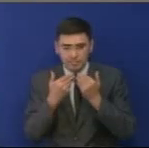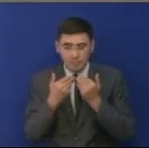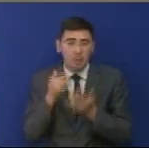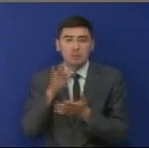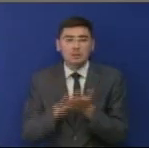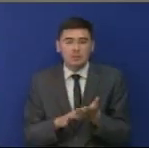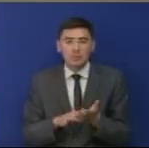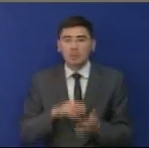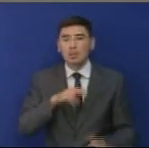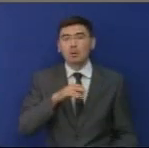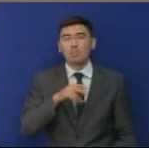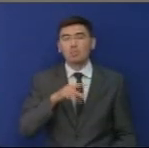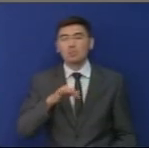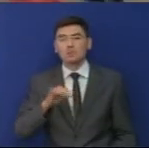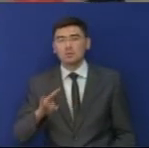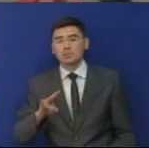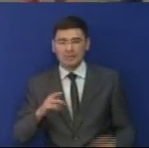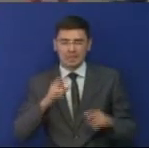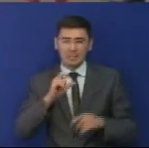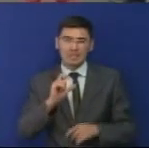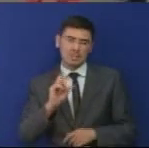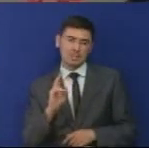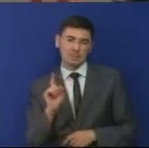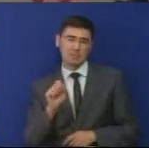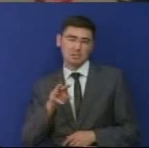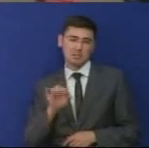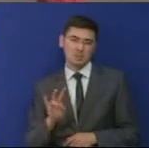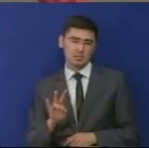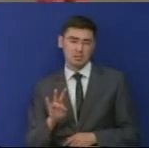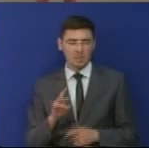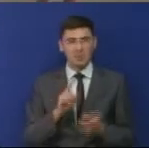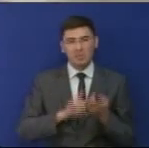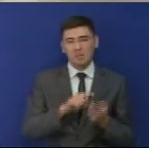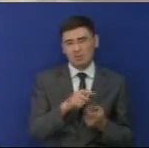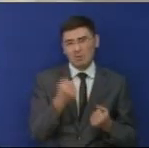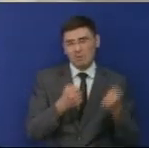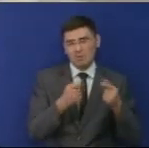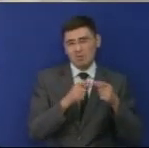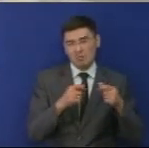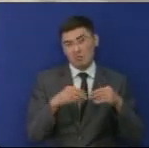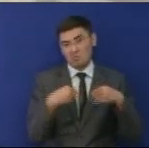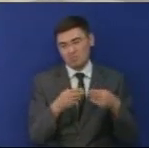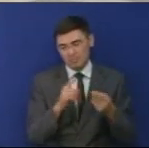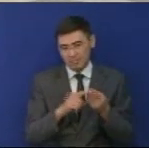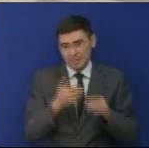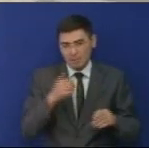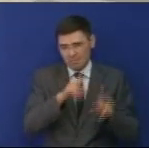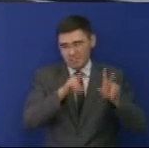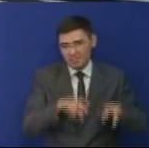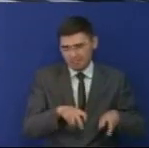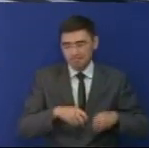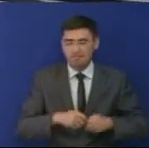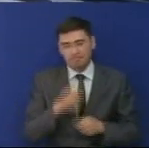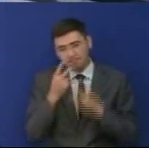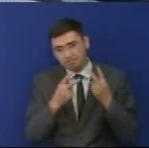этого депутаты посетили площадку, на которой сдается экзамен на получение водительского удостоверения, и ознакомились с состоянием учебных транспортных средств.